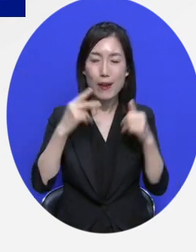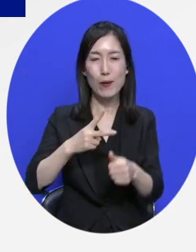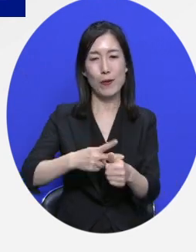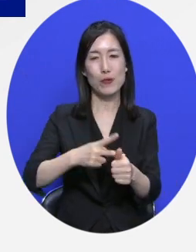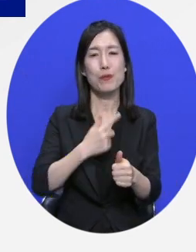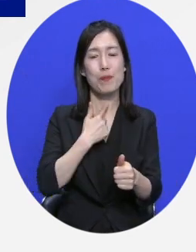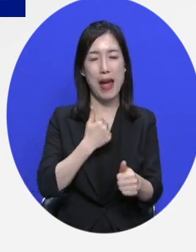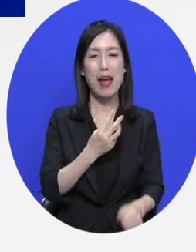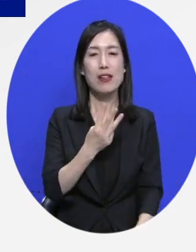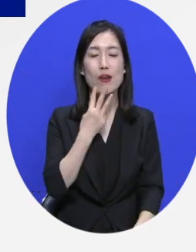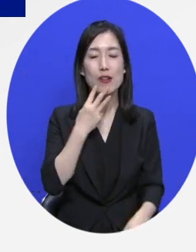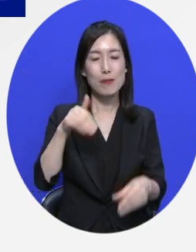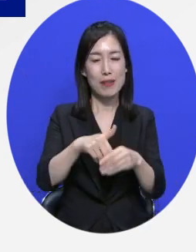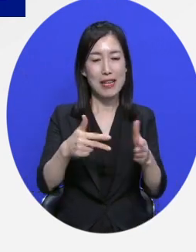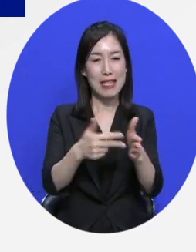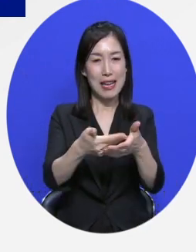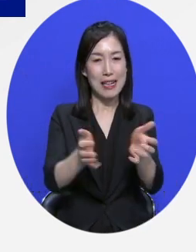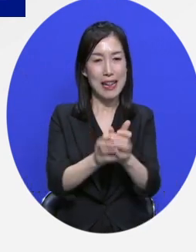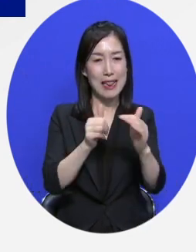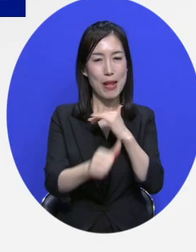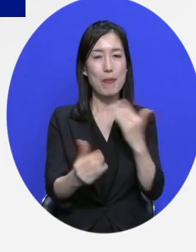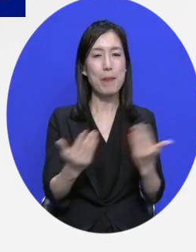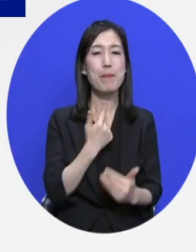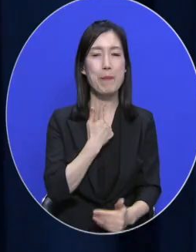교수와 서울문화재단 대표 등을 지냈습니다.